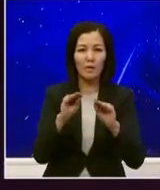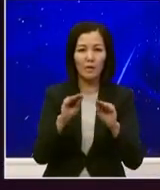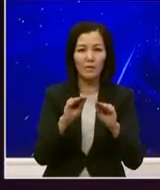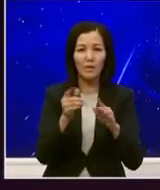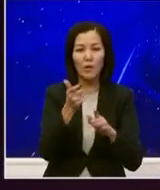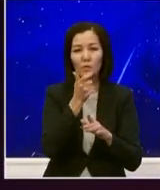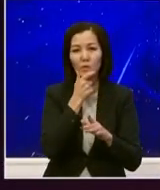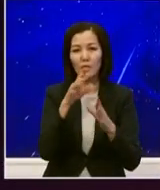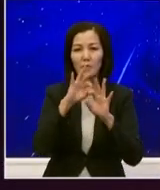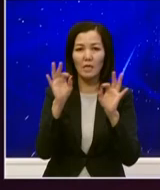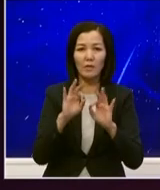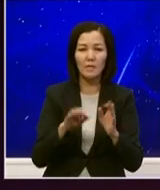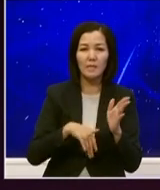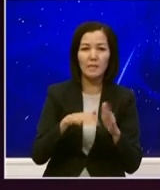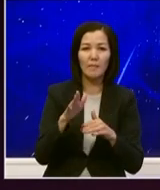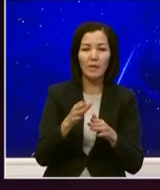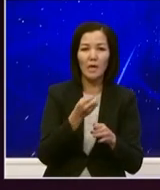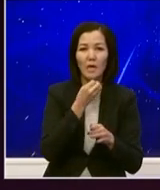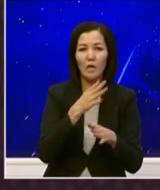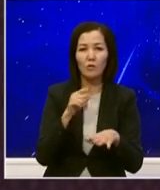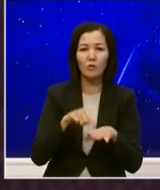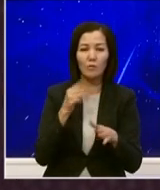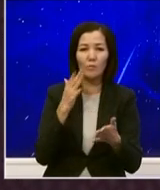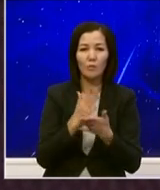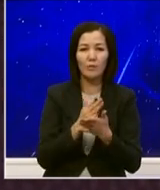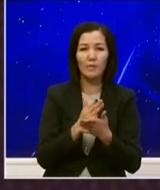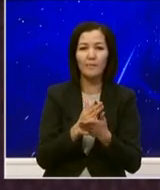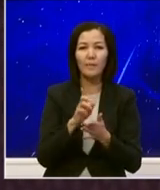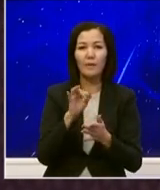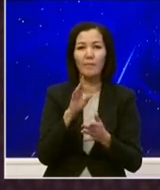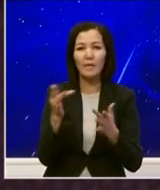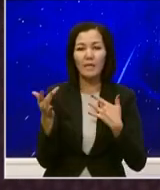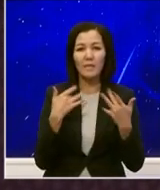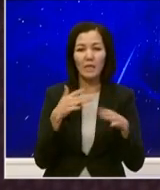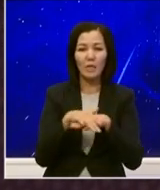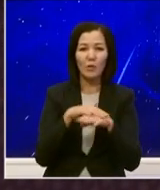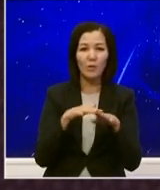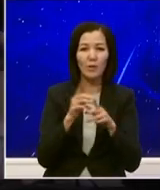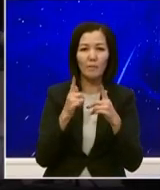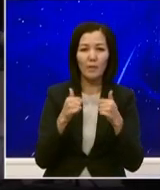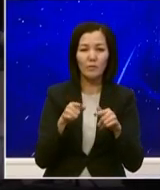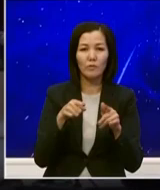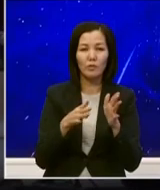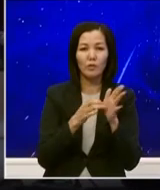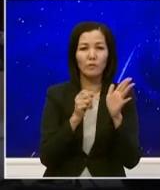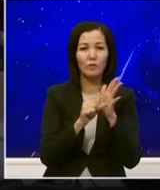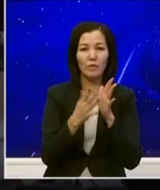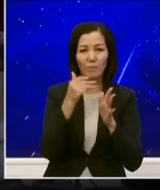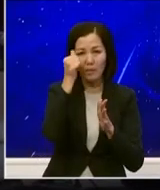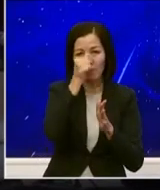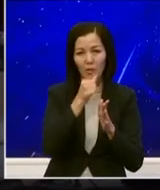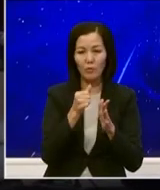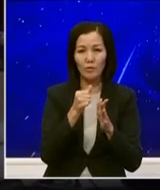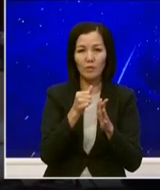у ценителей искусства самые неподдельные эмоции. Отметим, Баканасский народный театр был основан в 1965